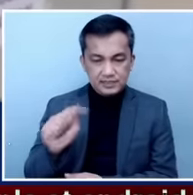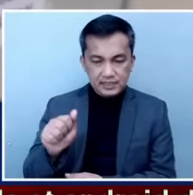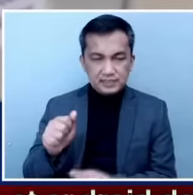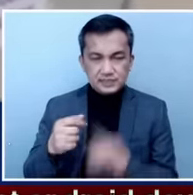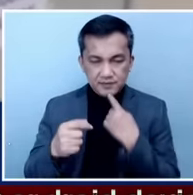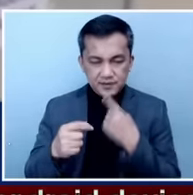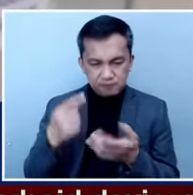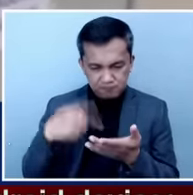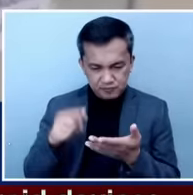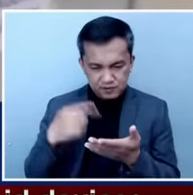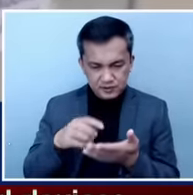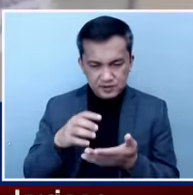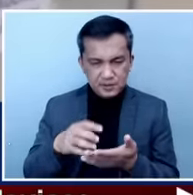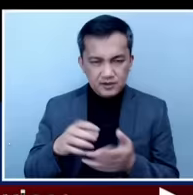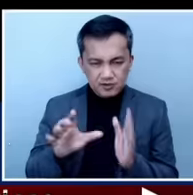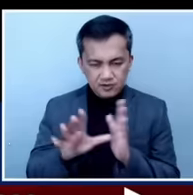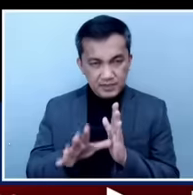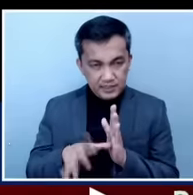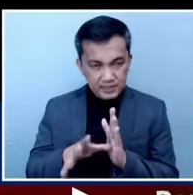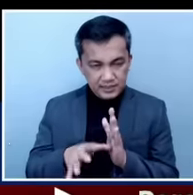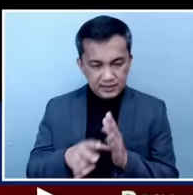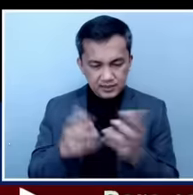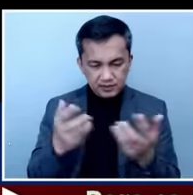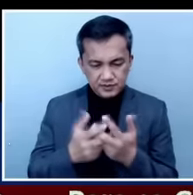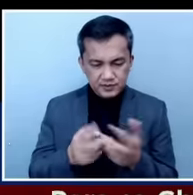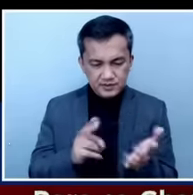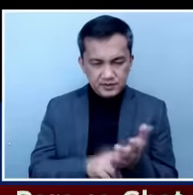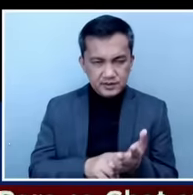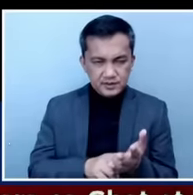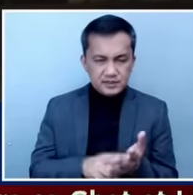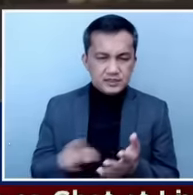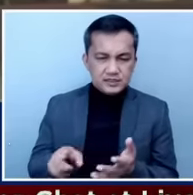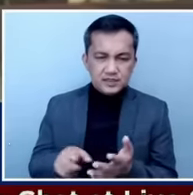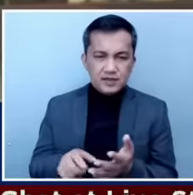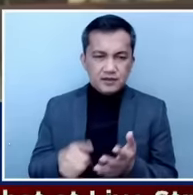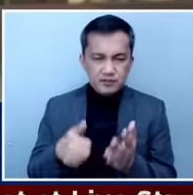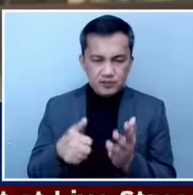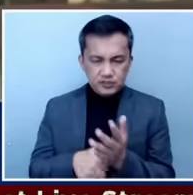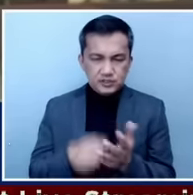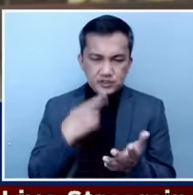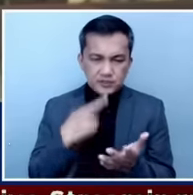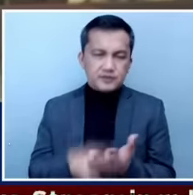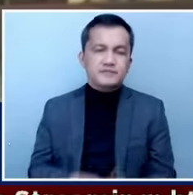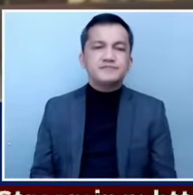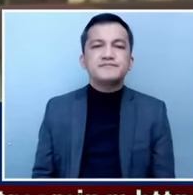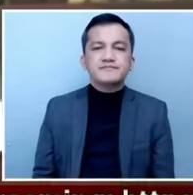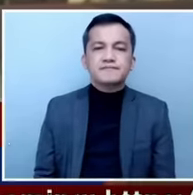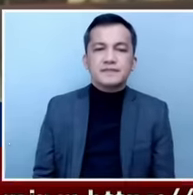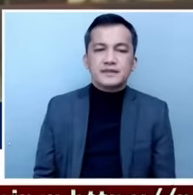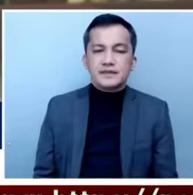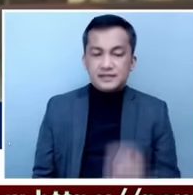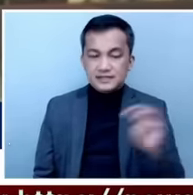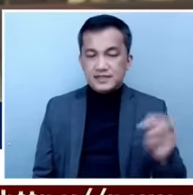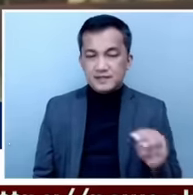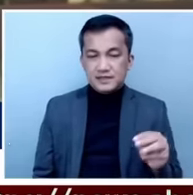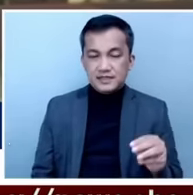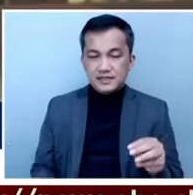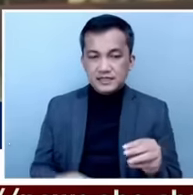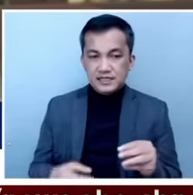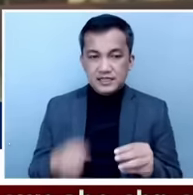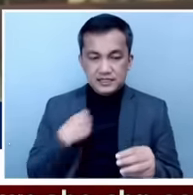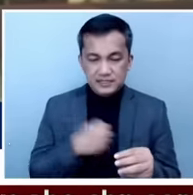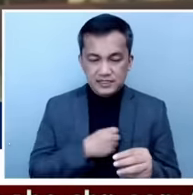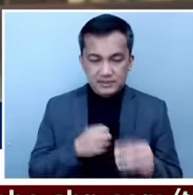ng COMELEC kung tugma ang bawat pirma sa kanilang voters' records. Sa Lunes, pangungunahan ni Senate President Juan Miguel